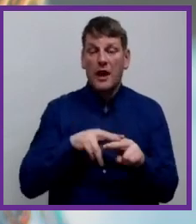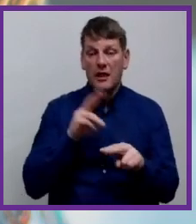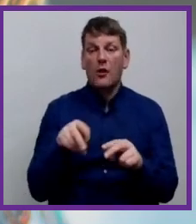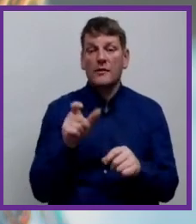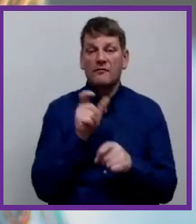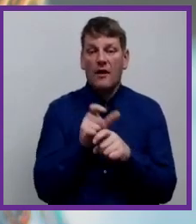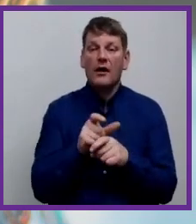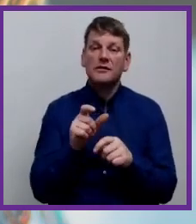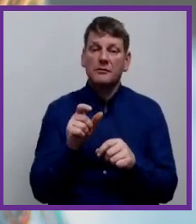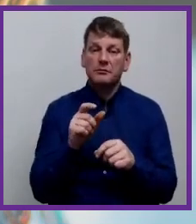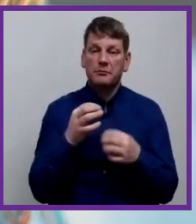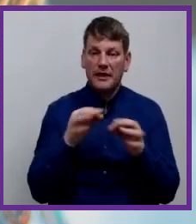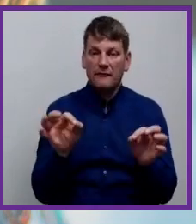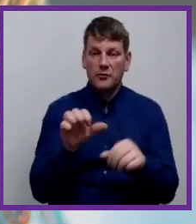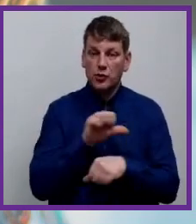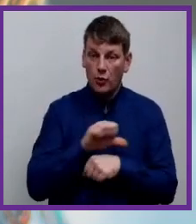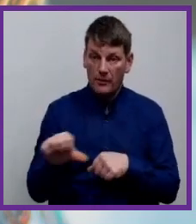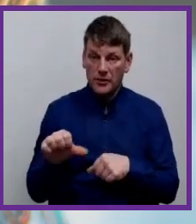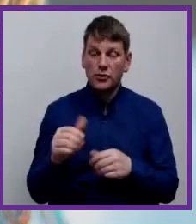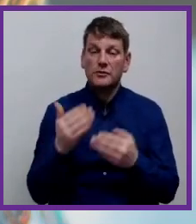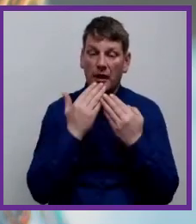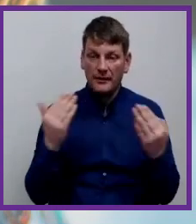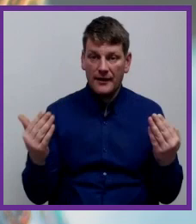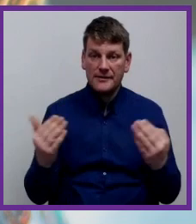brīvības robežas. Paldies!